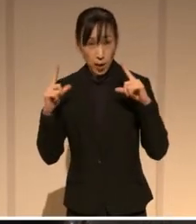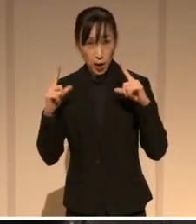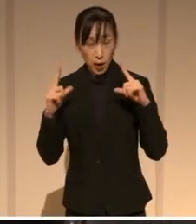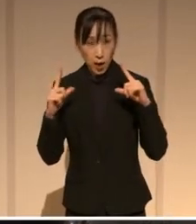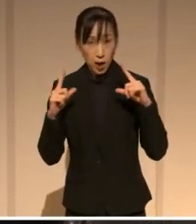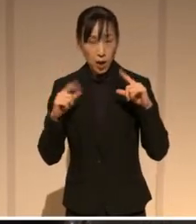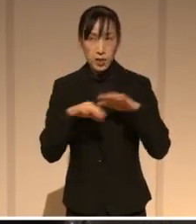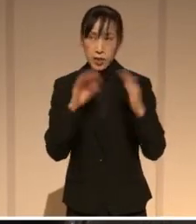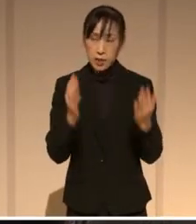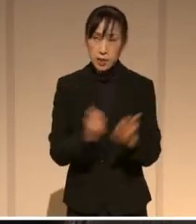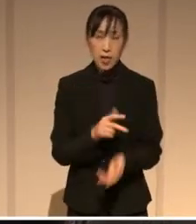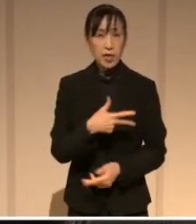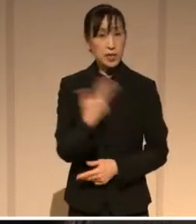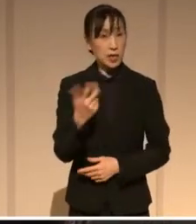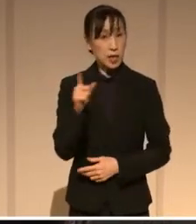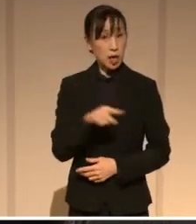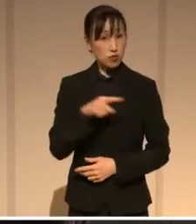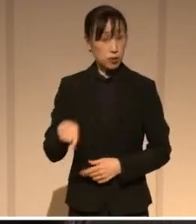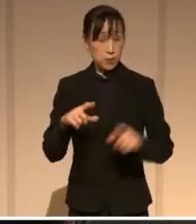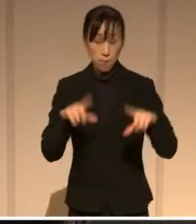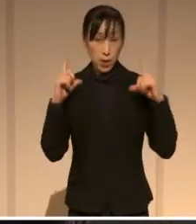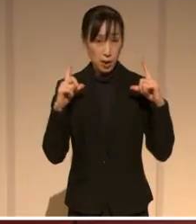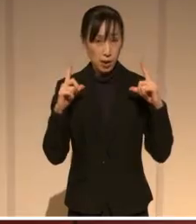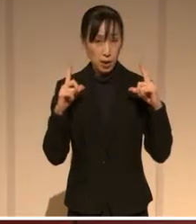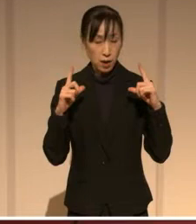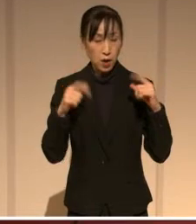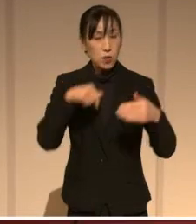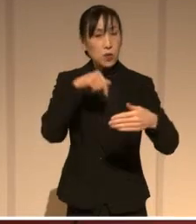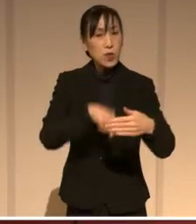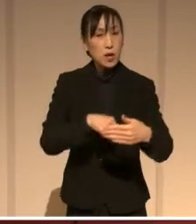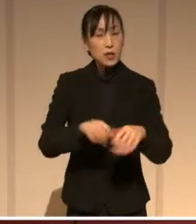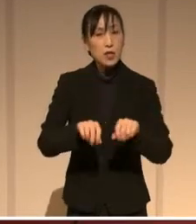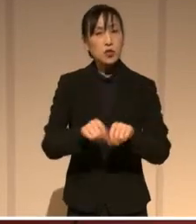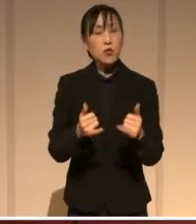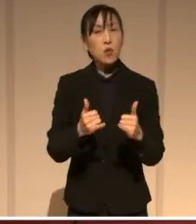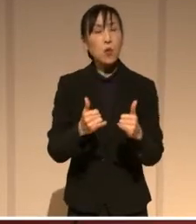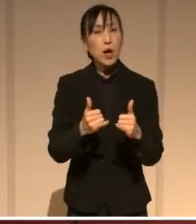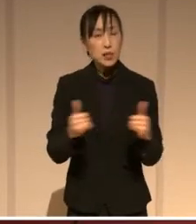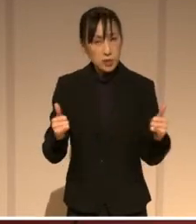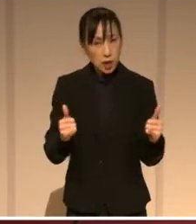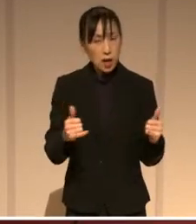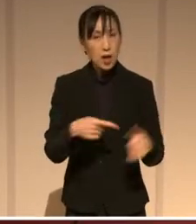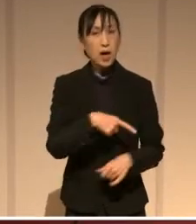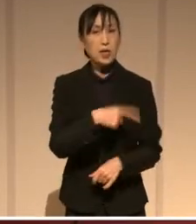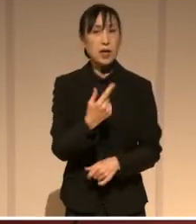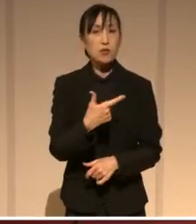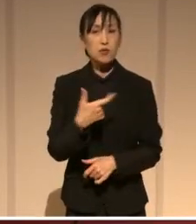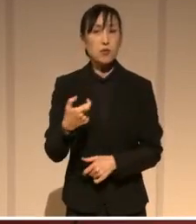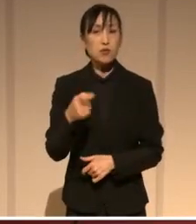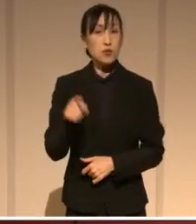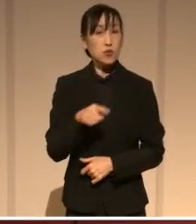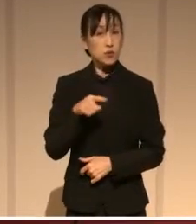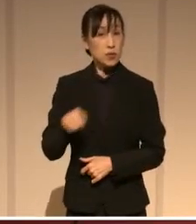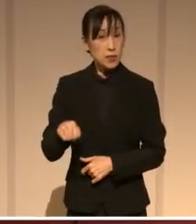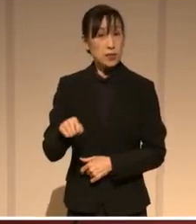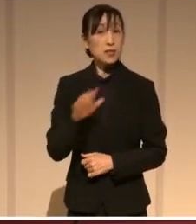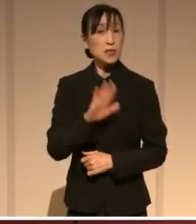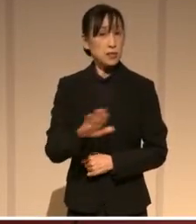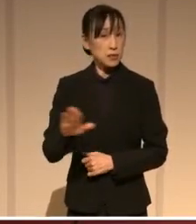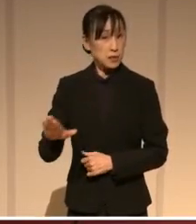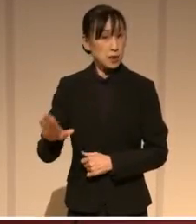700人とその中で障害を持ったパフォーマーの方およそ160人参加なさったそうなんです